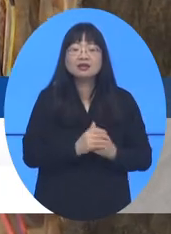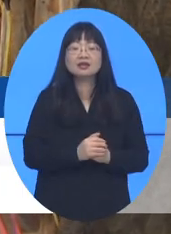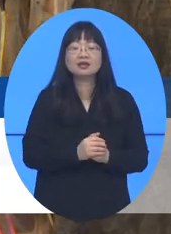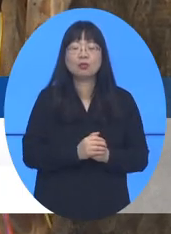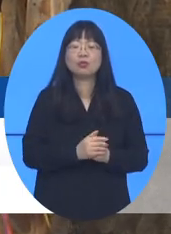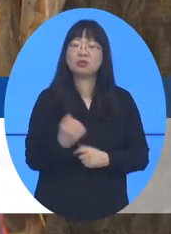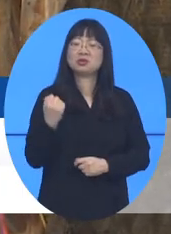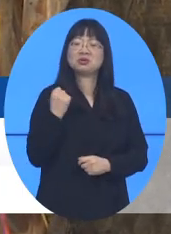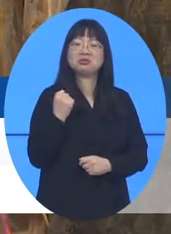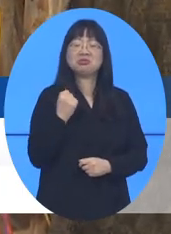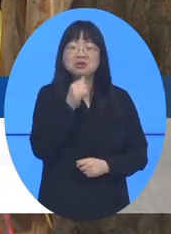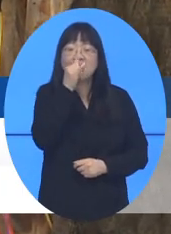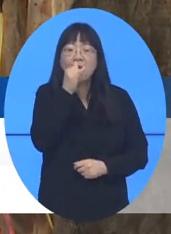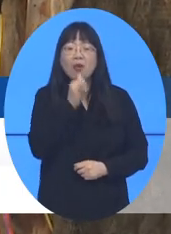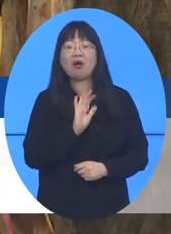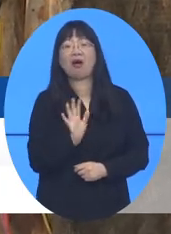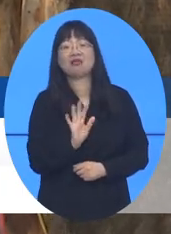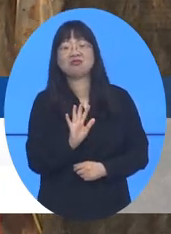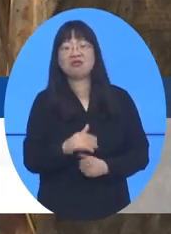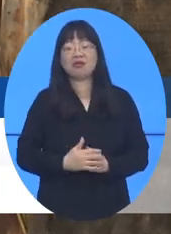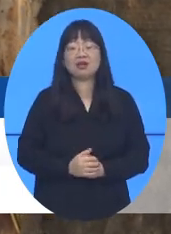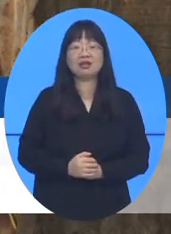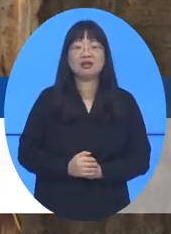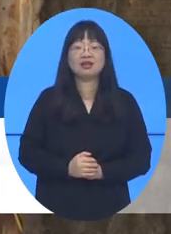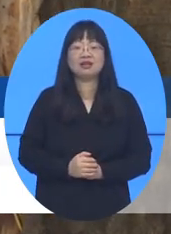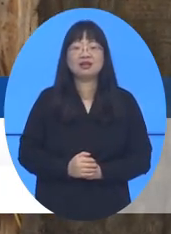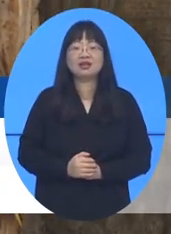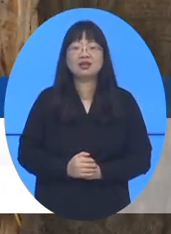그렇다고 신이 있는 것도 아니고 뭐